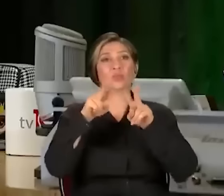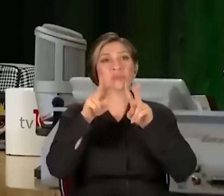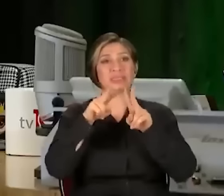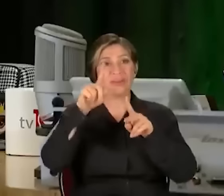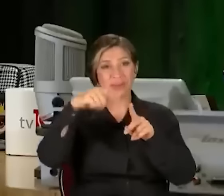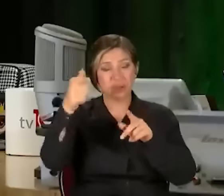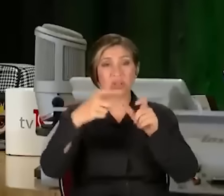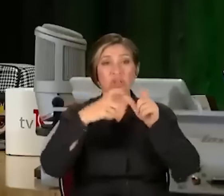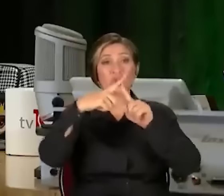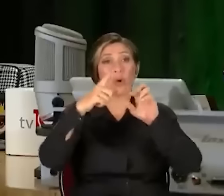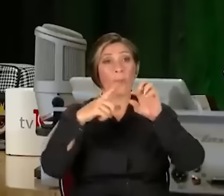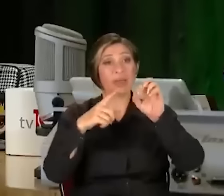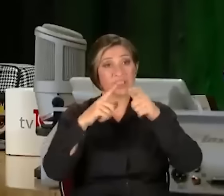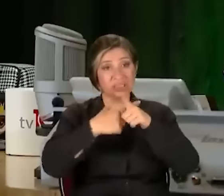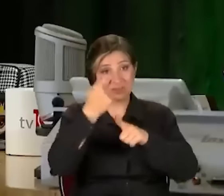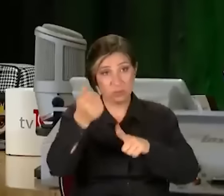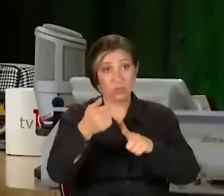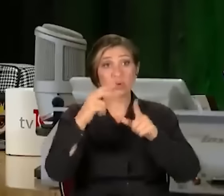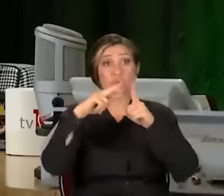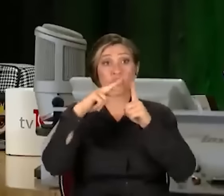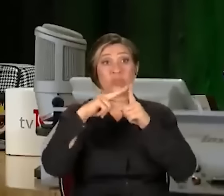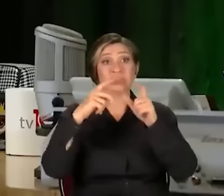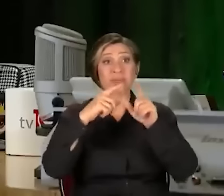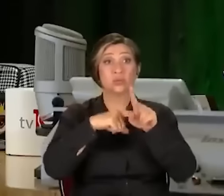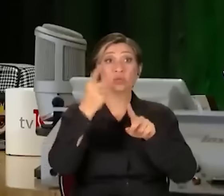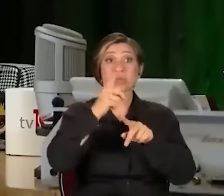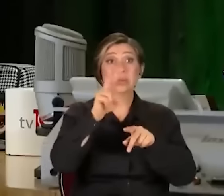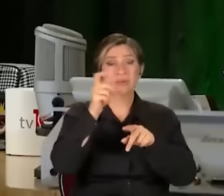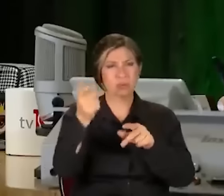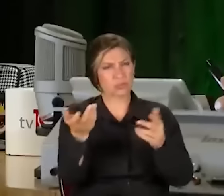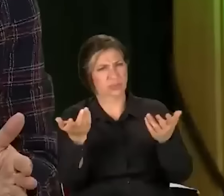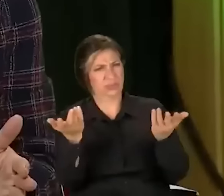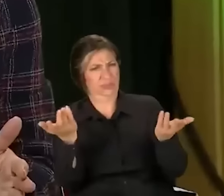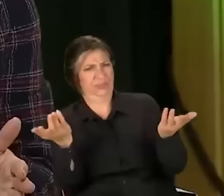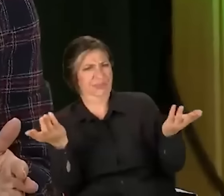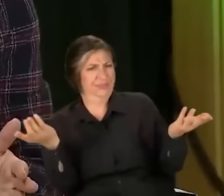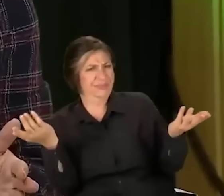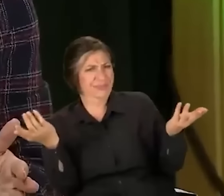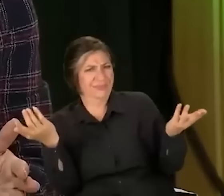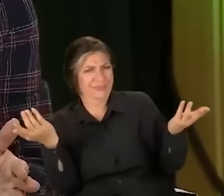veriyoruz. Stopajımızı veriyoruz. YouTuber stopajı diye bir şey çıktı, %20 ayrıca onu veriyoruz. Bu ne ya?